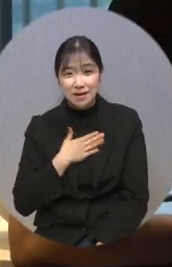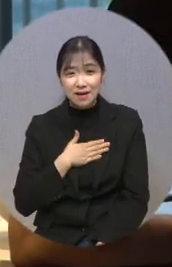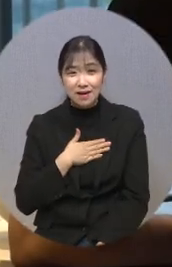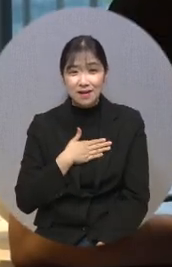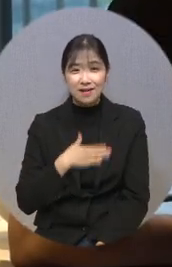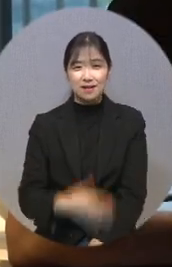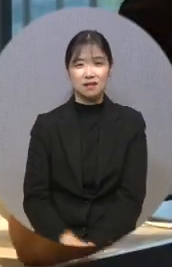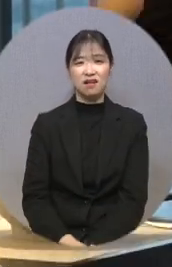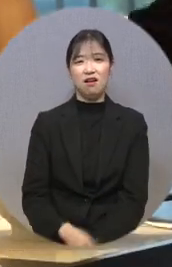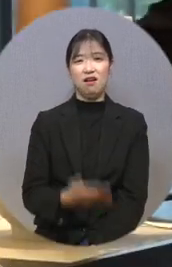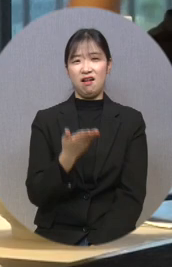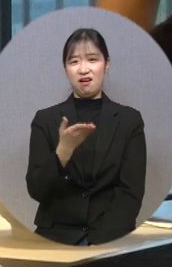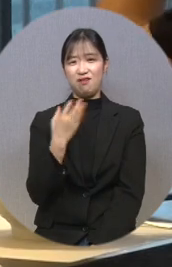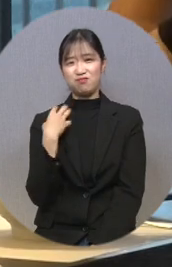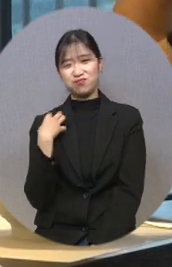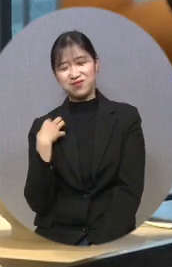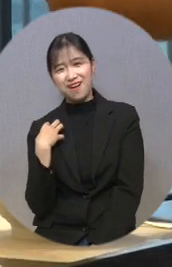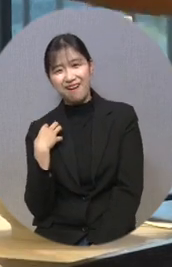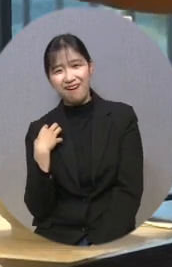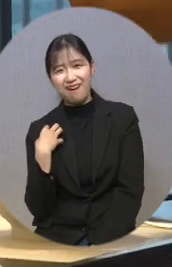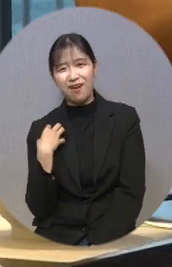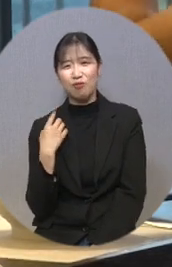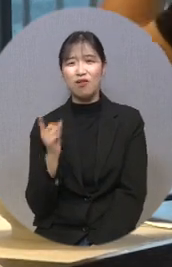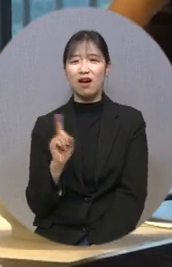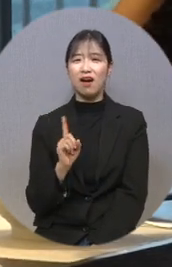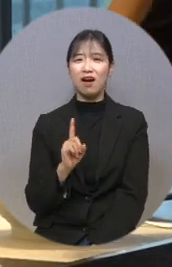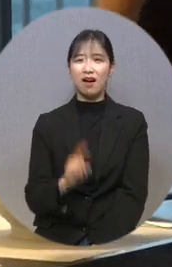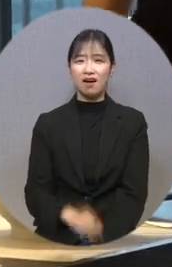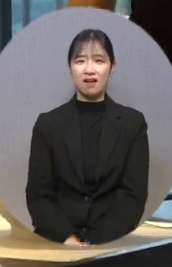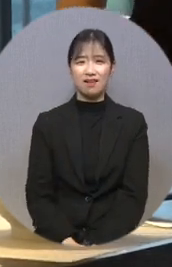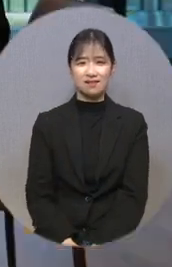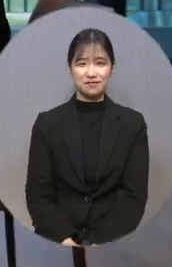부담스럽겠다. 어떡하냐고. 너 선배 오 빨리 많이 먹어.